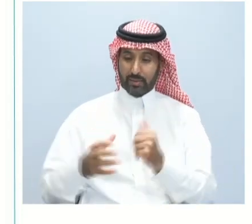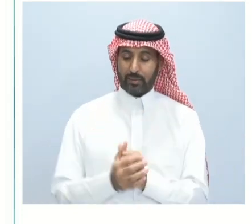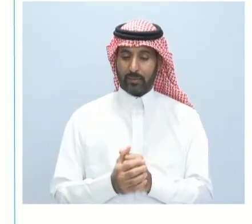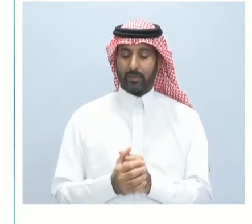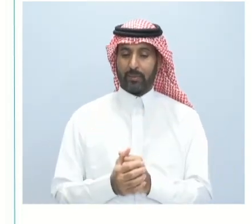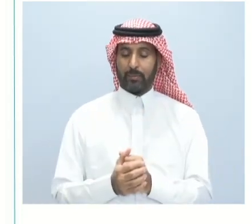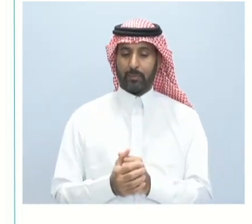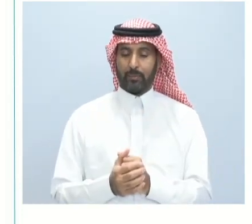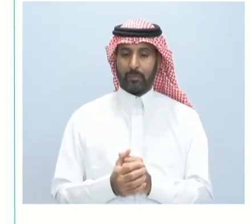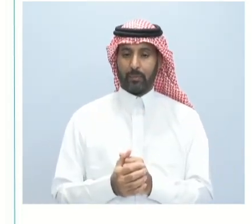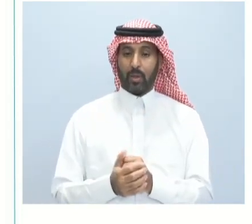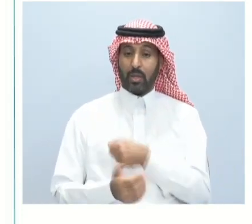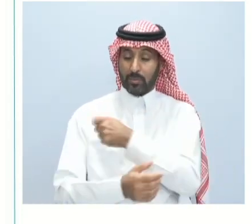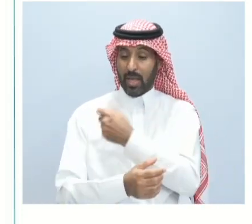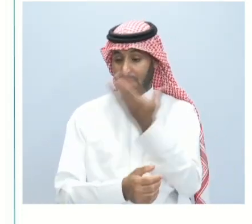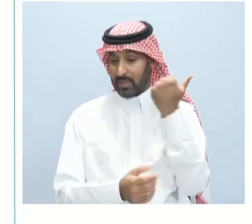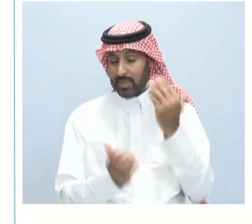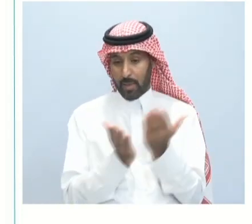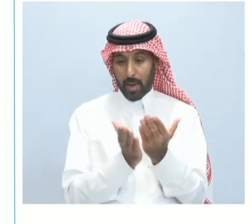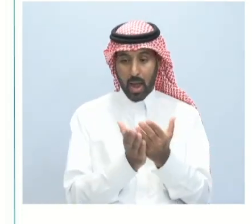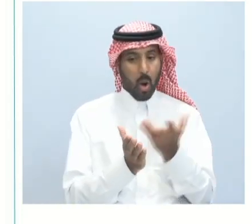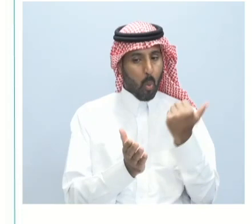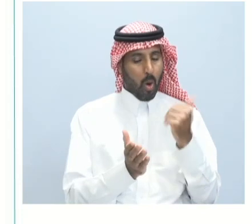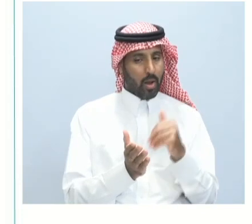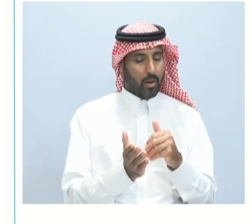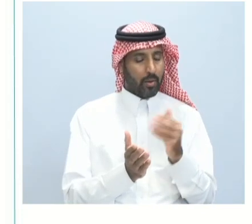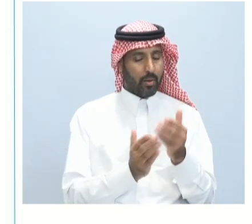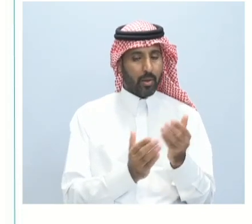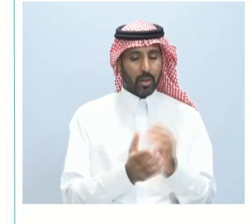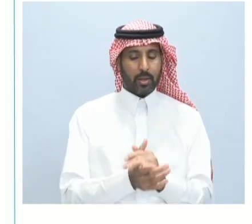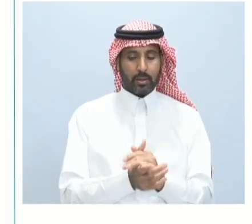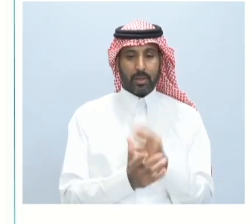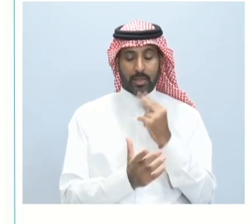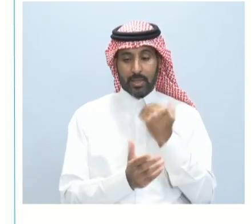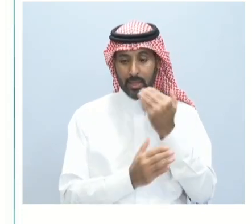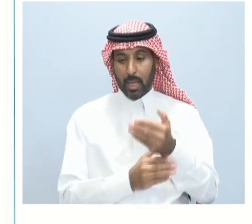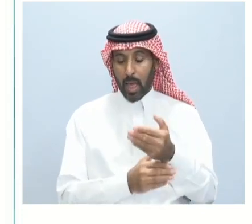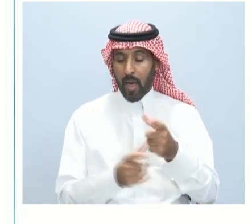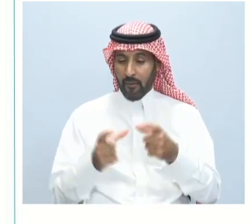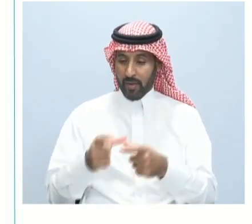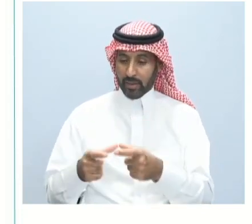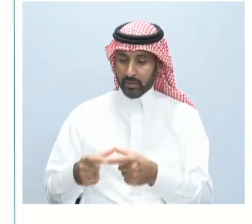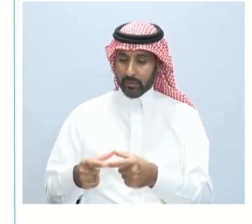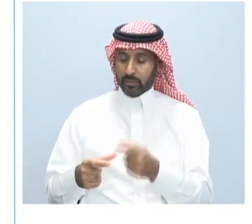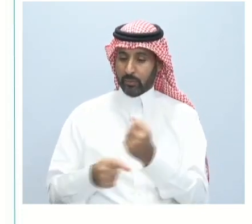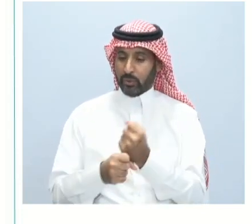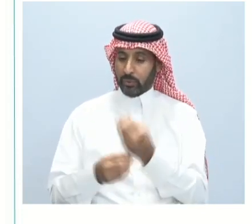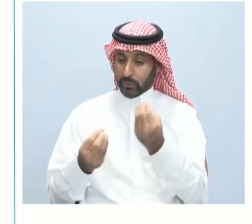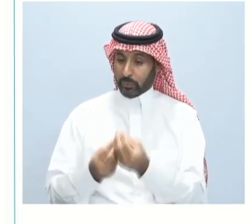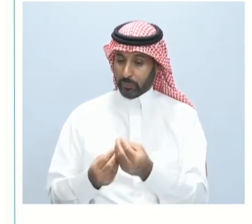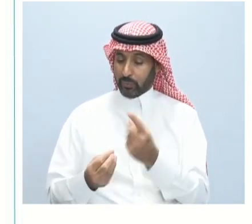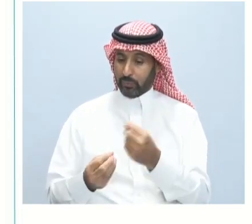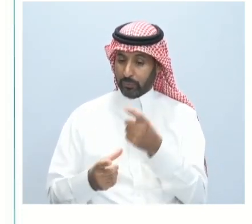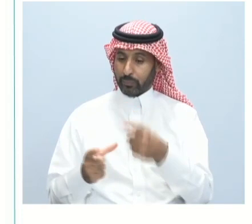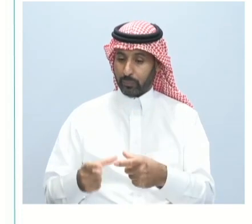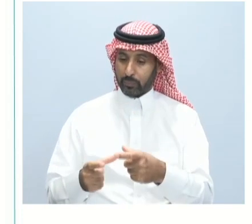التي قمنا بتجربتها في الحصه السابقه واستخدامها في مشكله تحسين او تشكيل الفريق